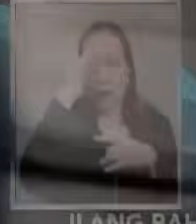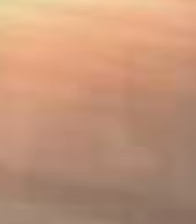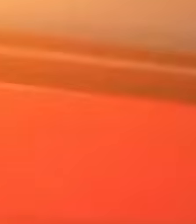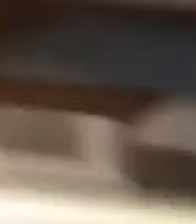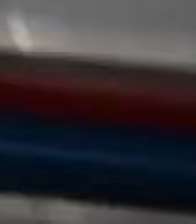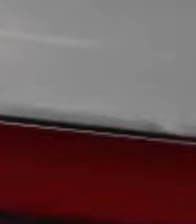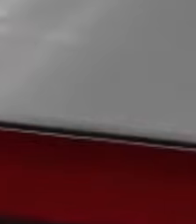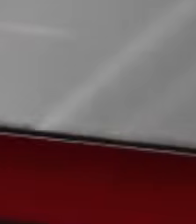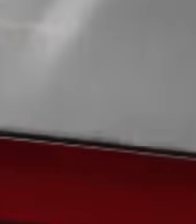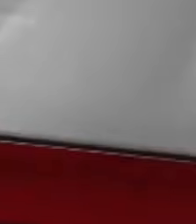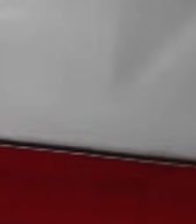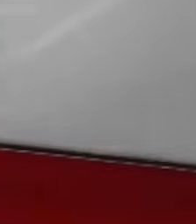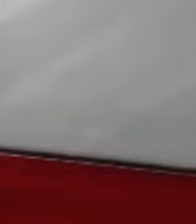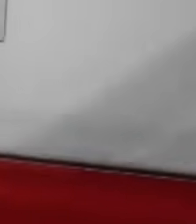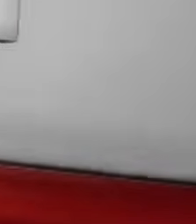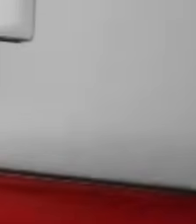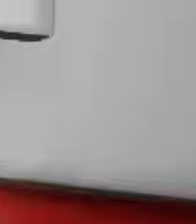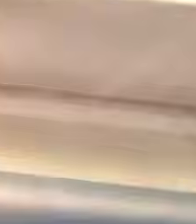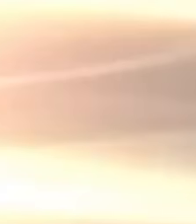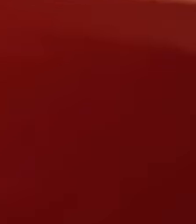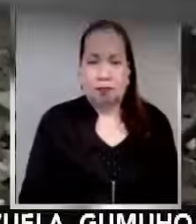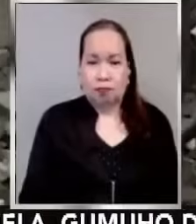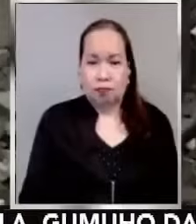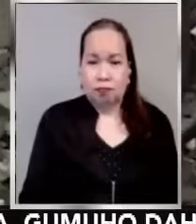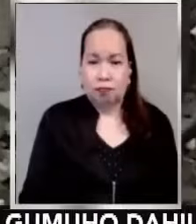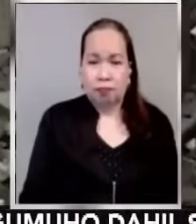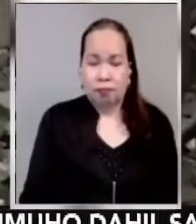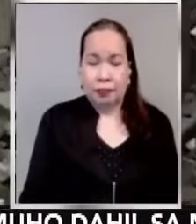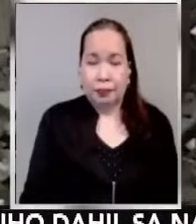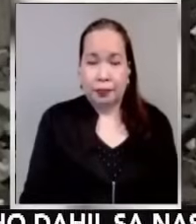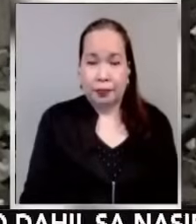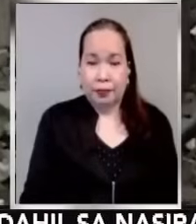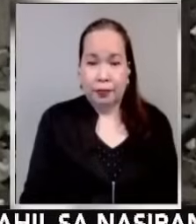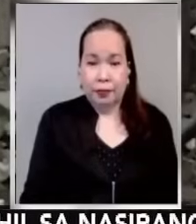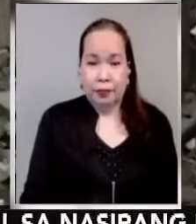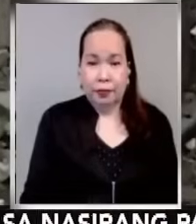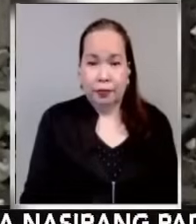Aquino. Von.